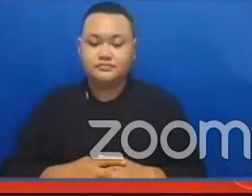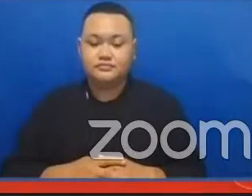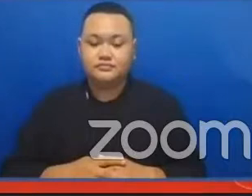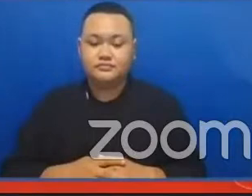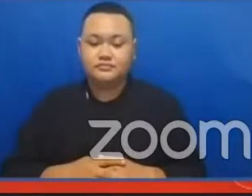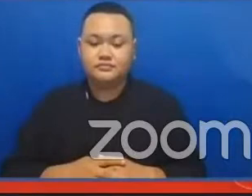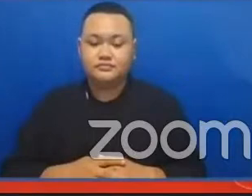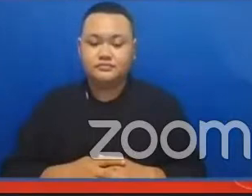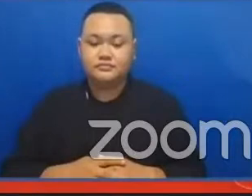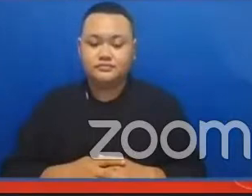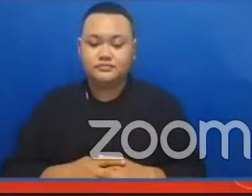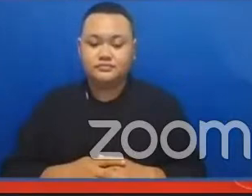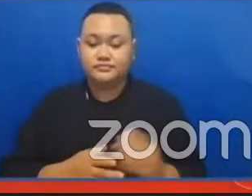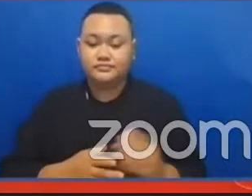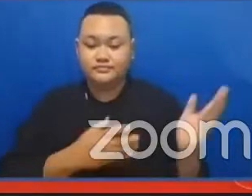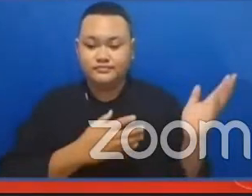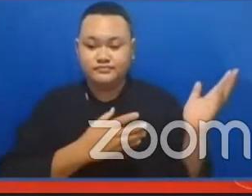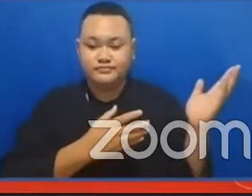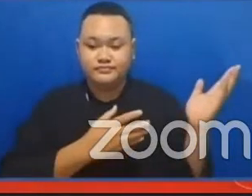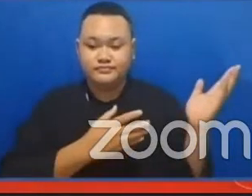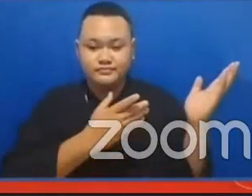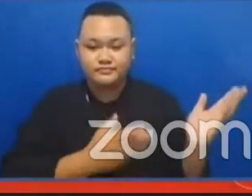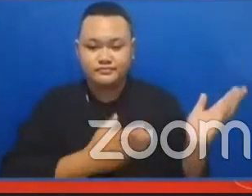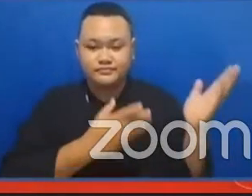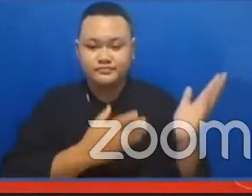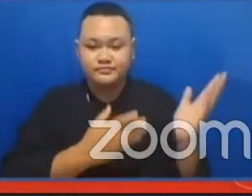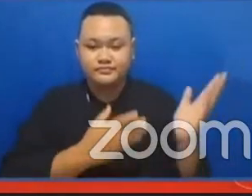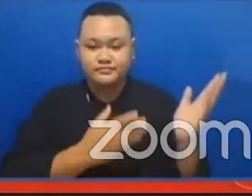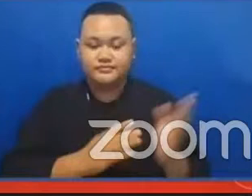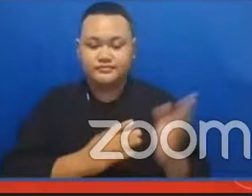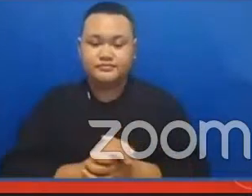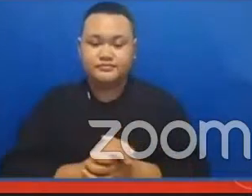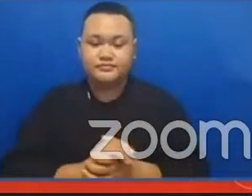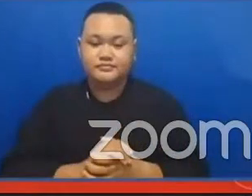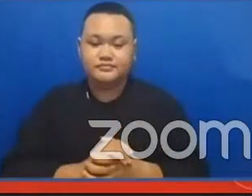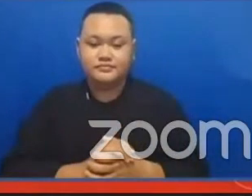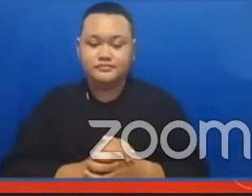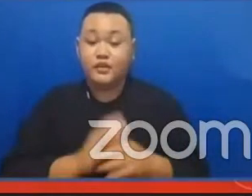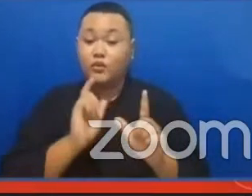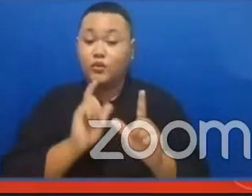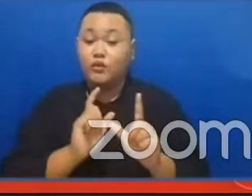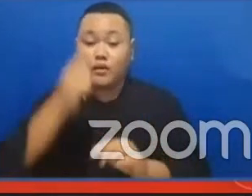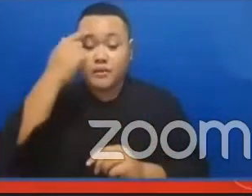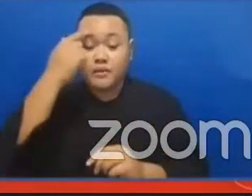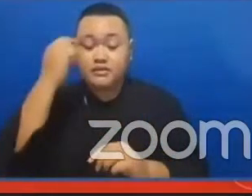berikutnya Bapak Ibu, perlu kami sampaikan, jadi rumah belajar itu ada di alamat